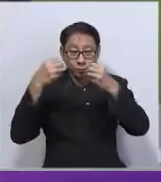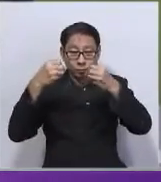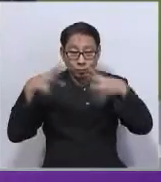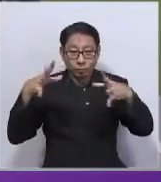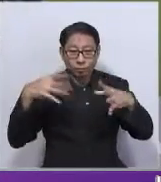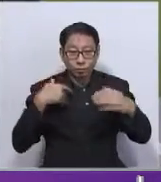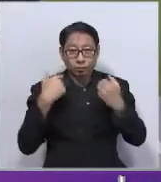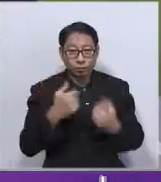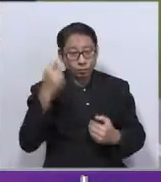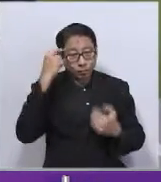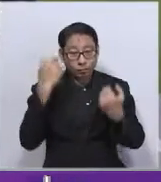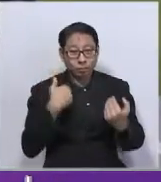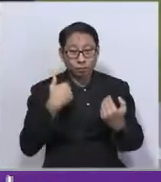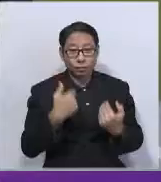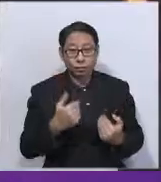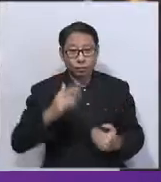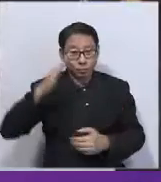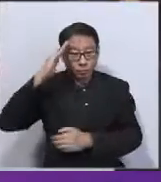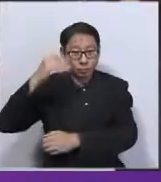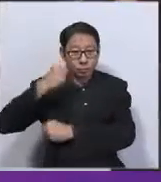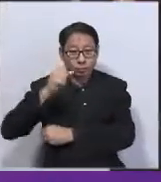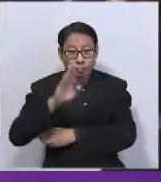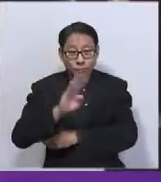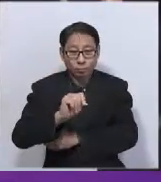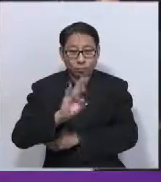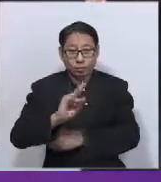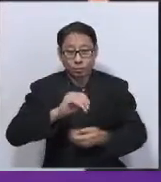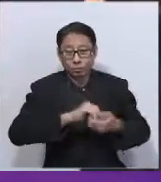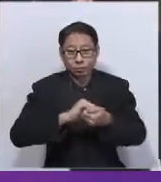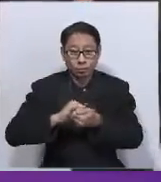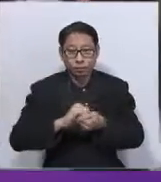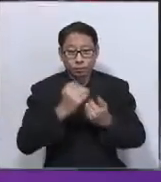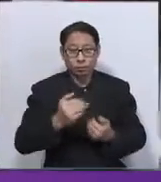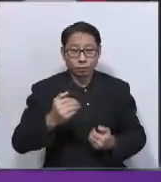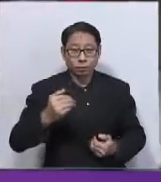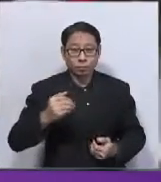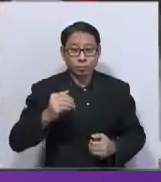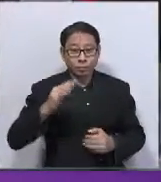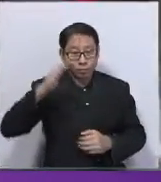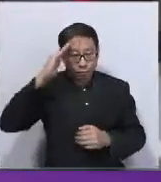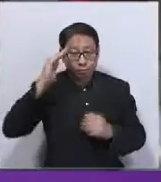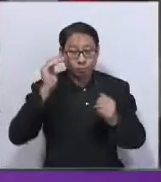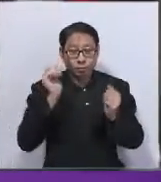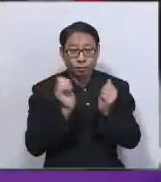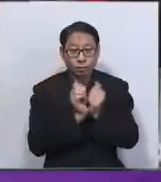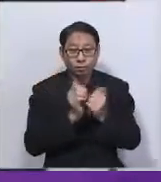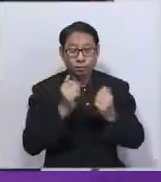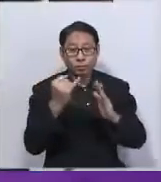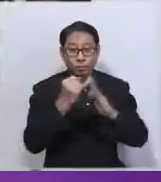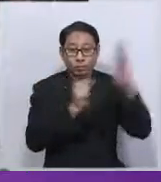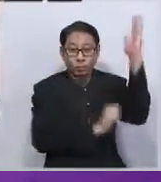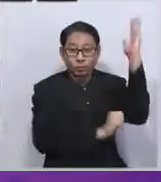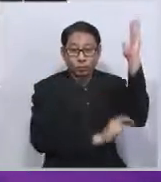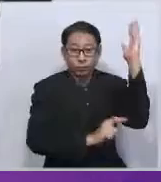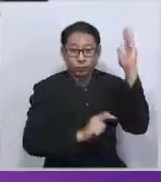าชุดปฏิบัติการหน่วยเฉพาะกิจทหารพรานที่47ส่วนที่กำลังกับชุด EOD หน่วยเฉพาะกิจอโนไทยและตำรวจภูธรจังหวัดยะลา